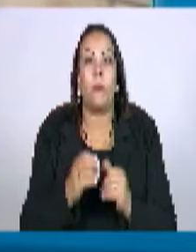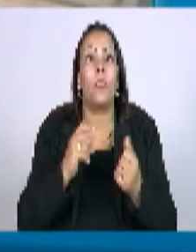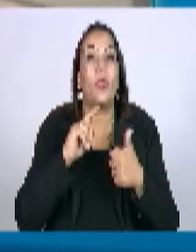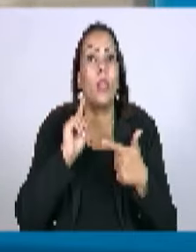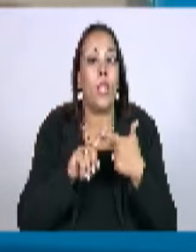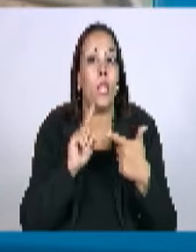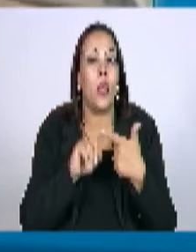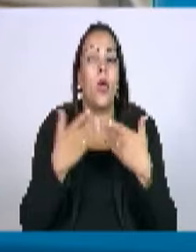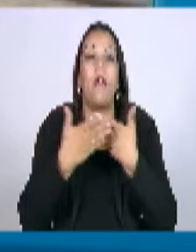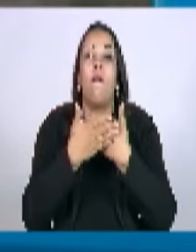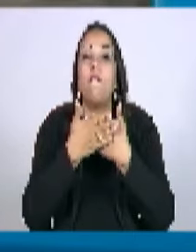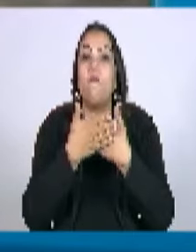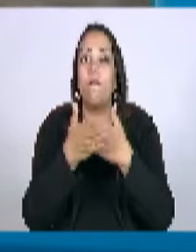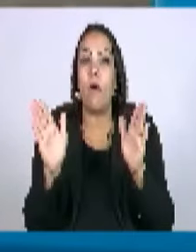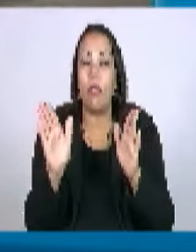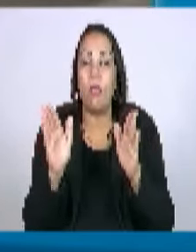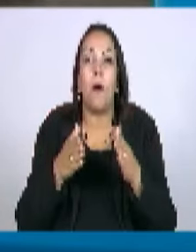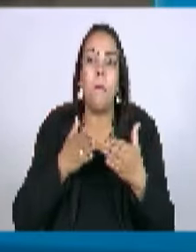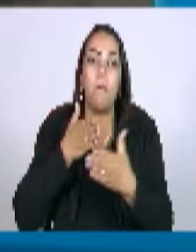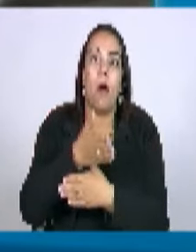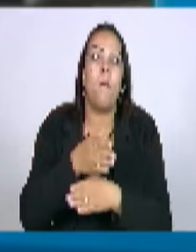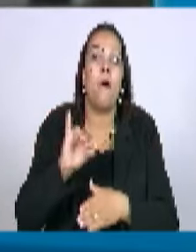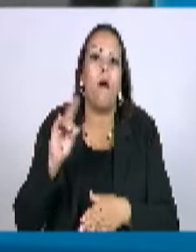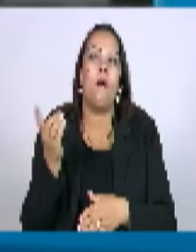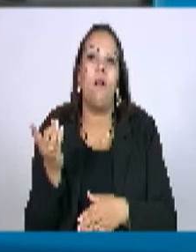معبر رفح امام المساعدات